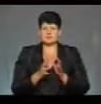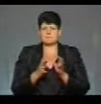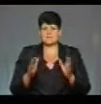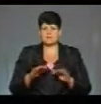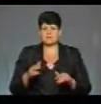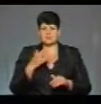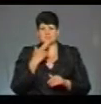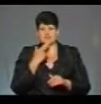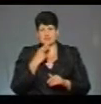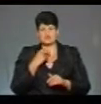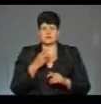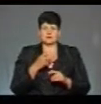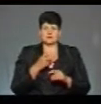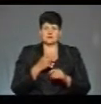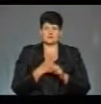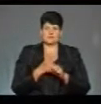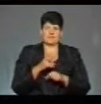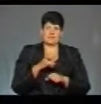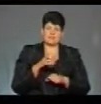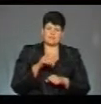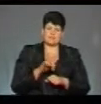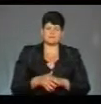у червні, повідомила Майя Голяк.